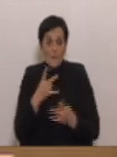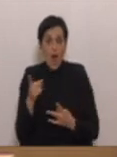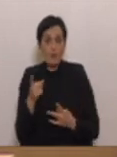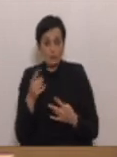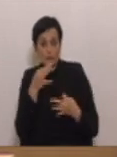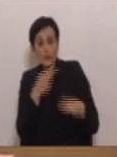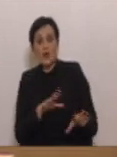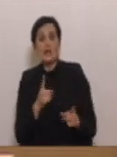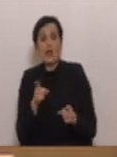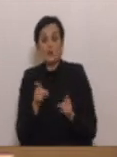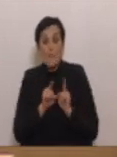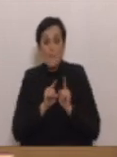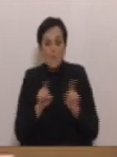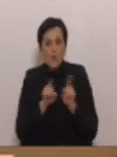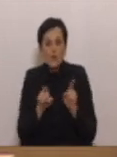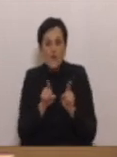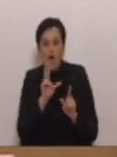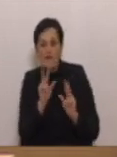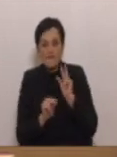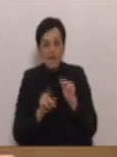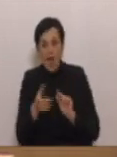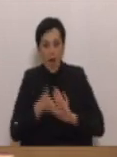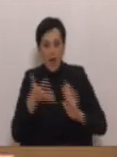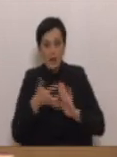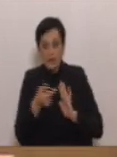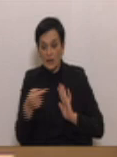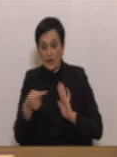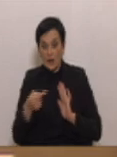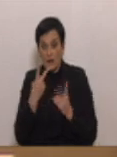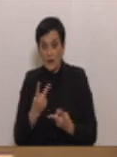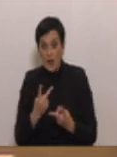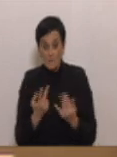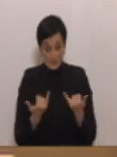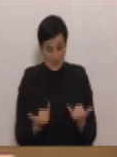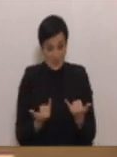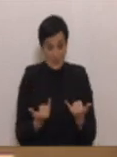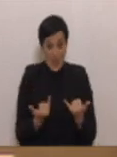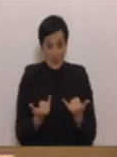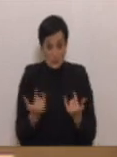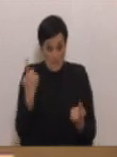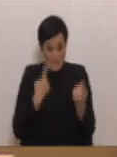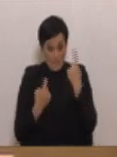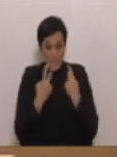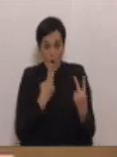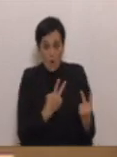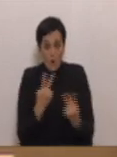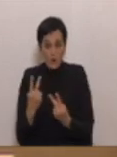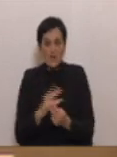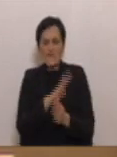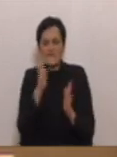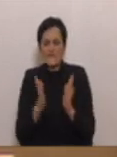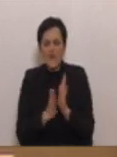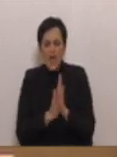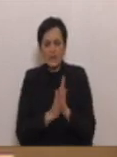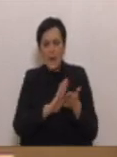პროვოკაციული რიტორიკა აკლია ამ ყველაფერს. Და თუ დღეს, დღევანდელ მოცემულობაში, ყველა პირობა,